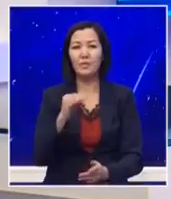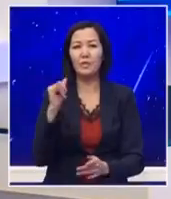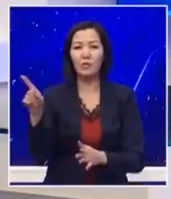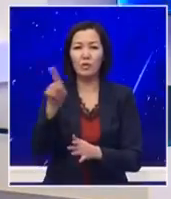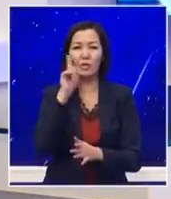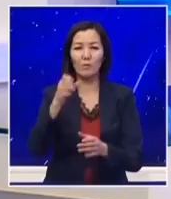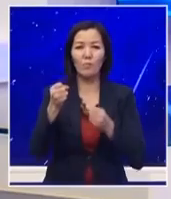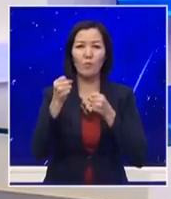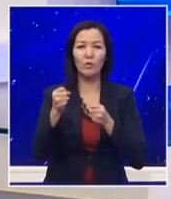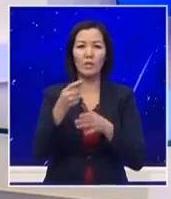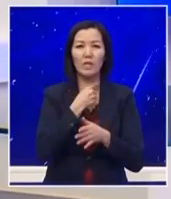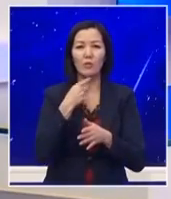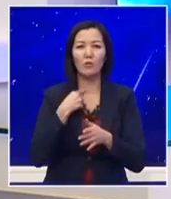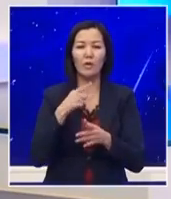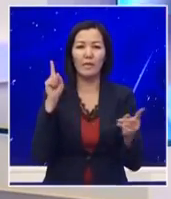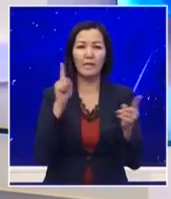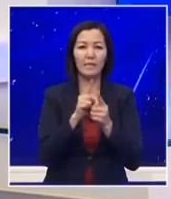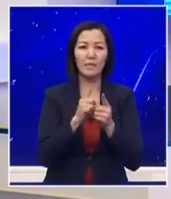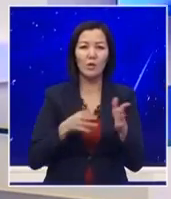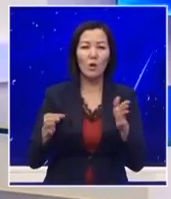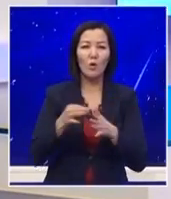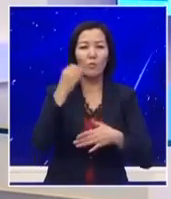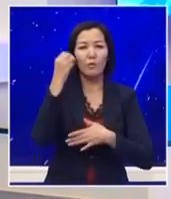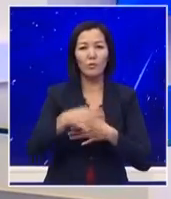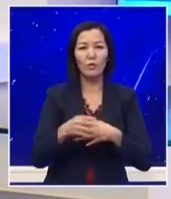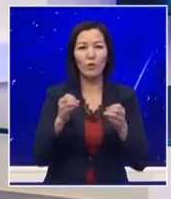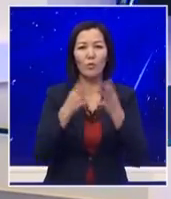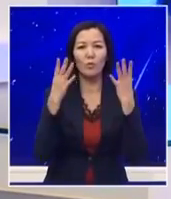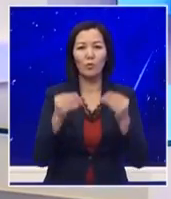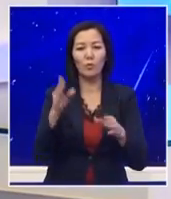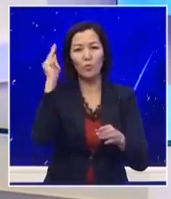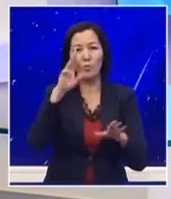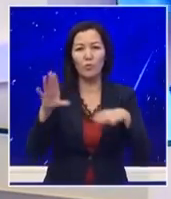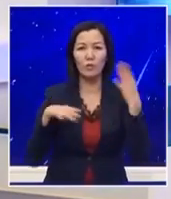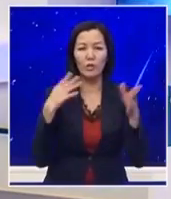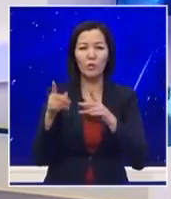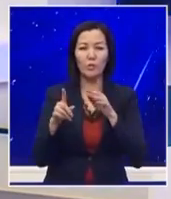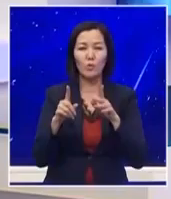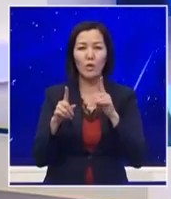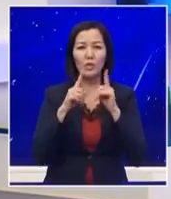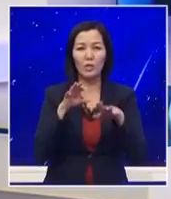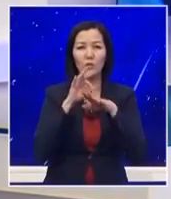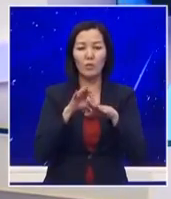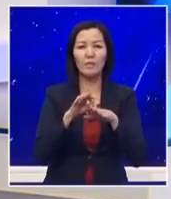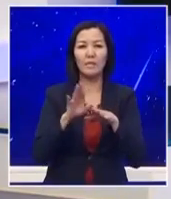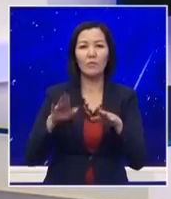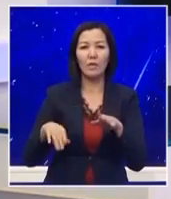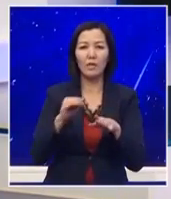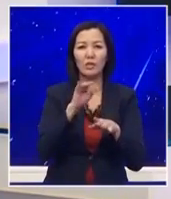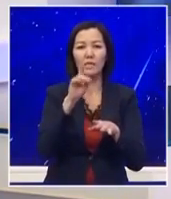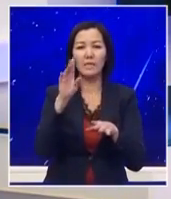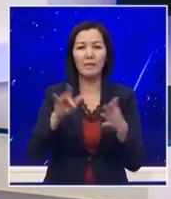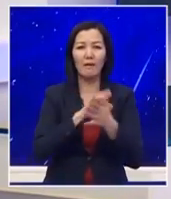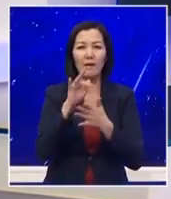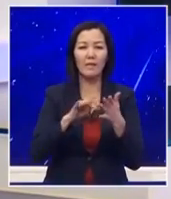Жетісулық жасөспірім боксшылар Талдықорғанда бас қосты. Олар облыс орталығында 10 күн бойы оқу-жаттығу жиынын өткізеді. Артынша Жезқазған